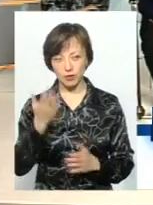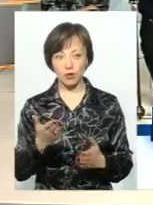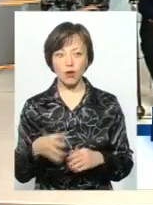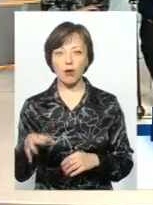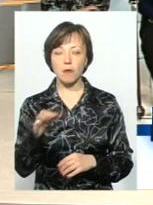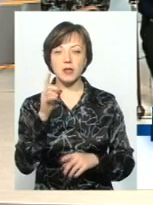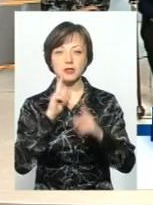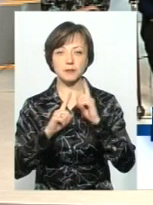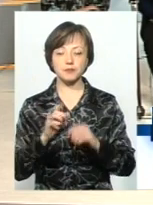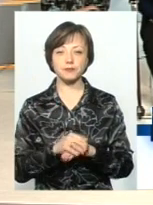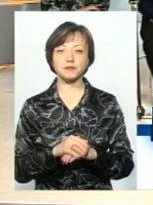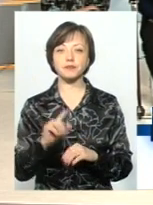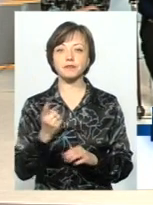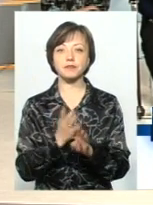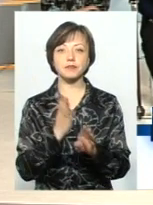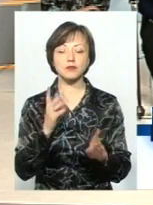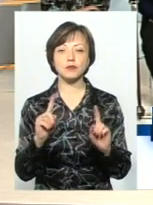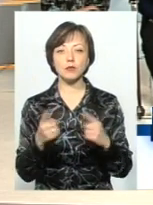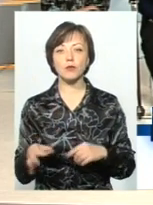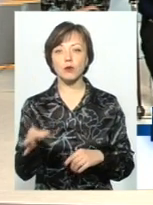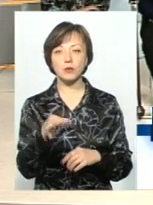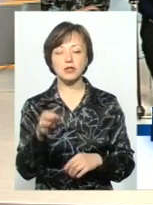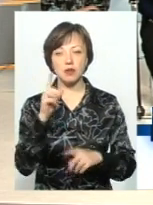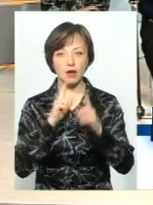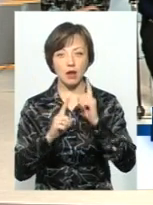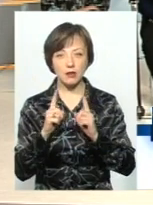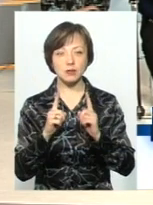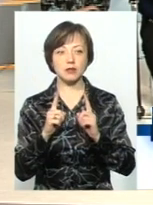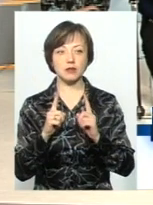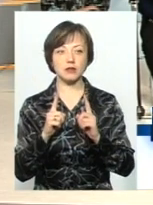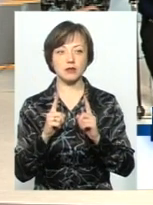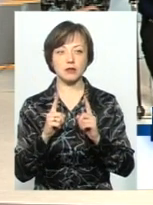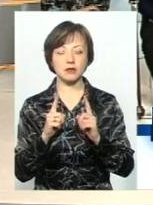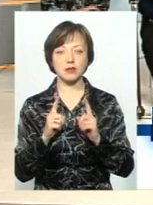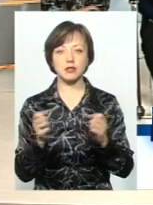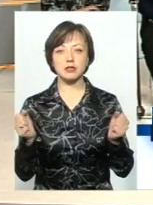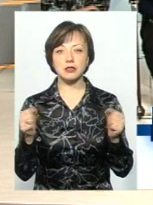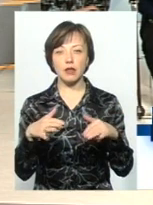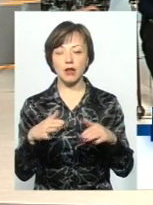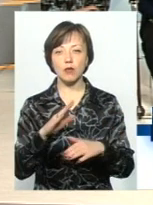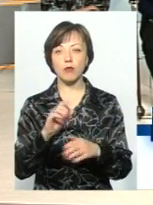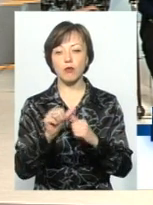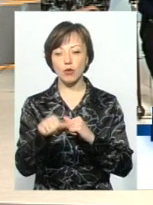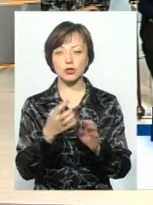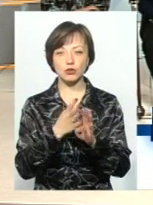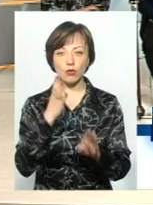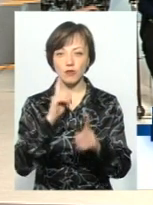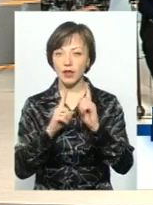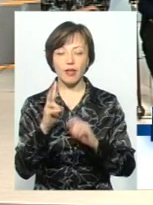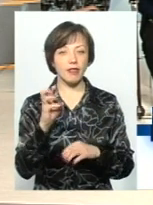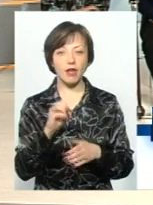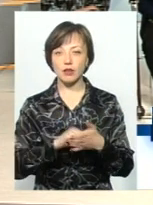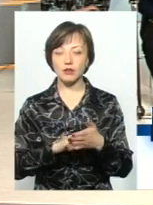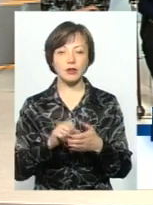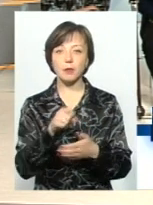рада... Насамперед, чому обласна рада скликала ми позачергову сесію? Не через те,